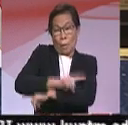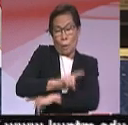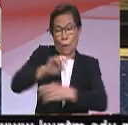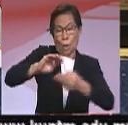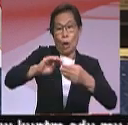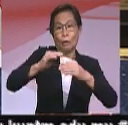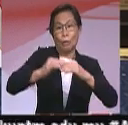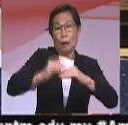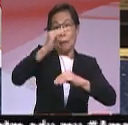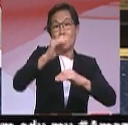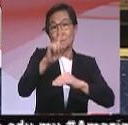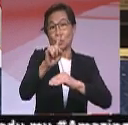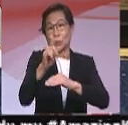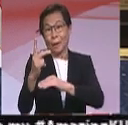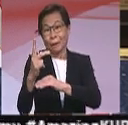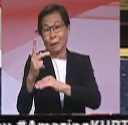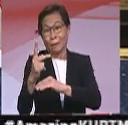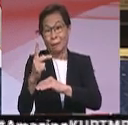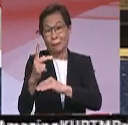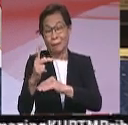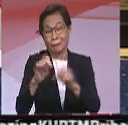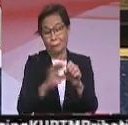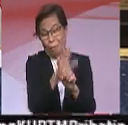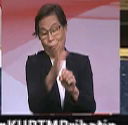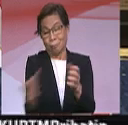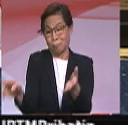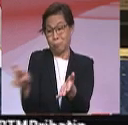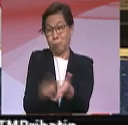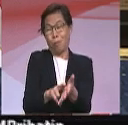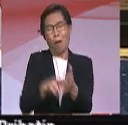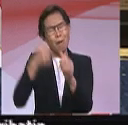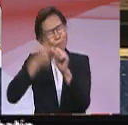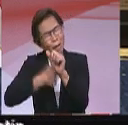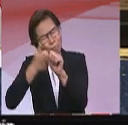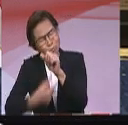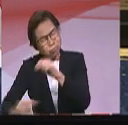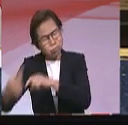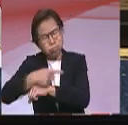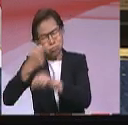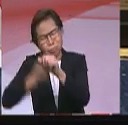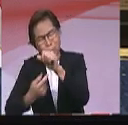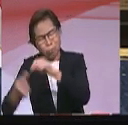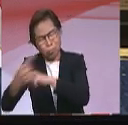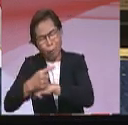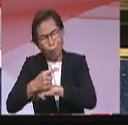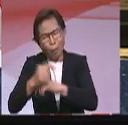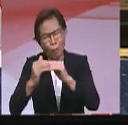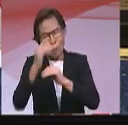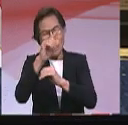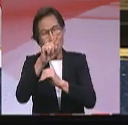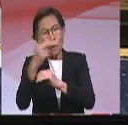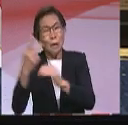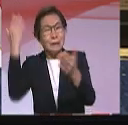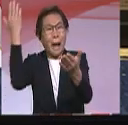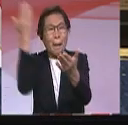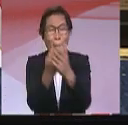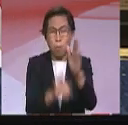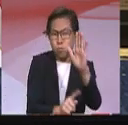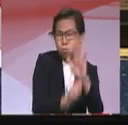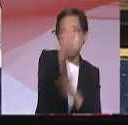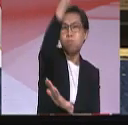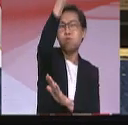4 digit bagi COVID-19 direkodkan setiap hari sehinggalah rekod tertinggi yang